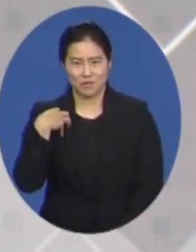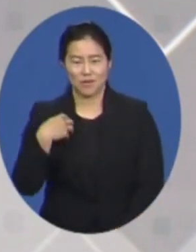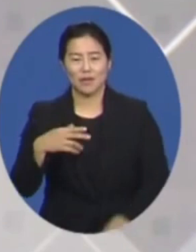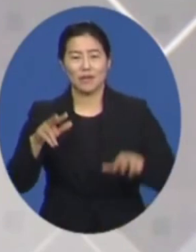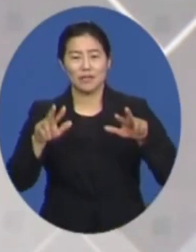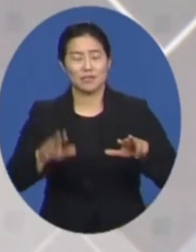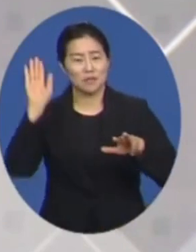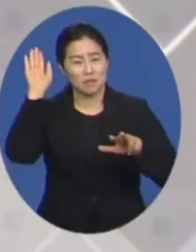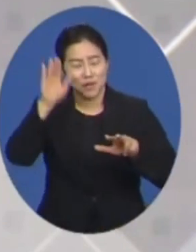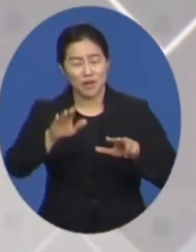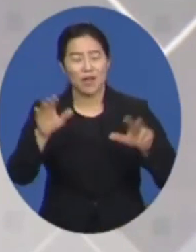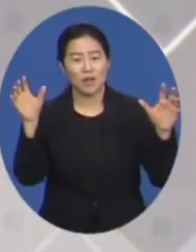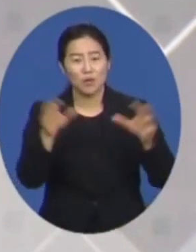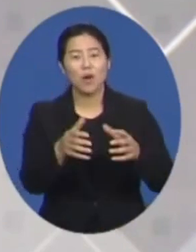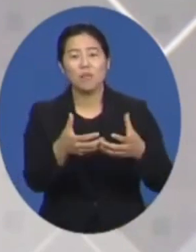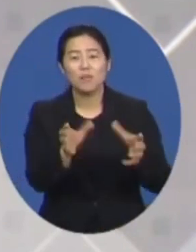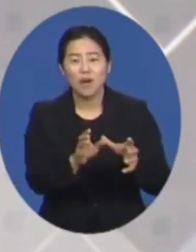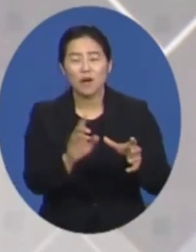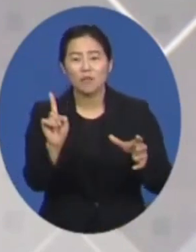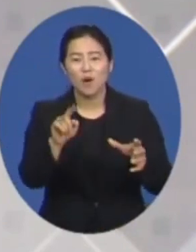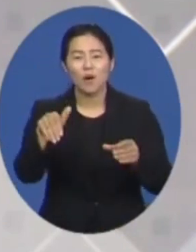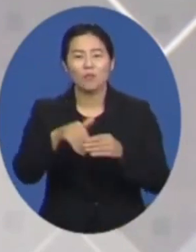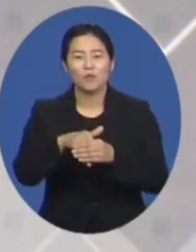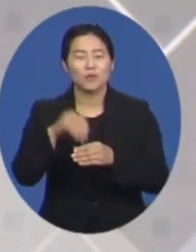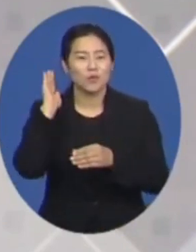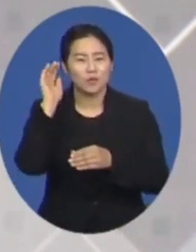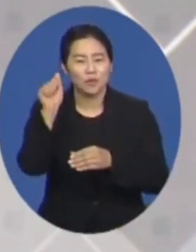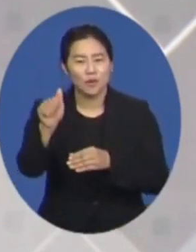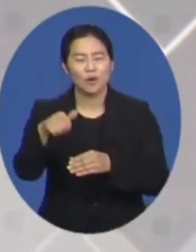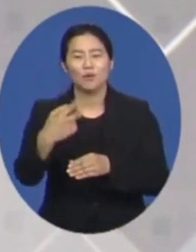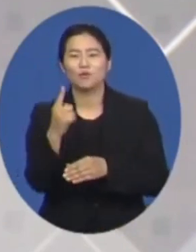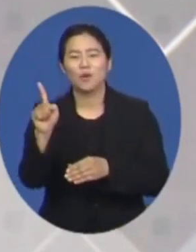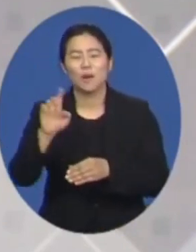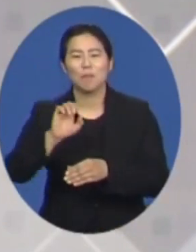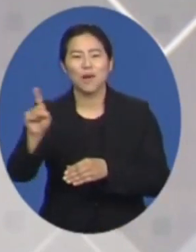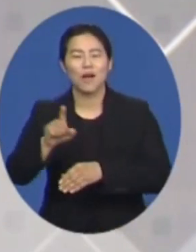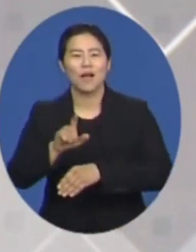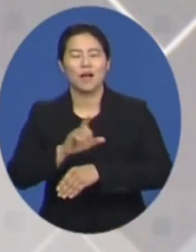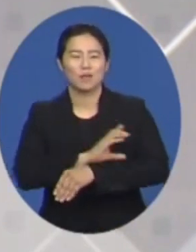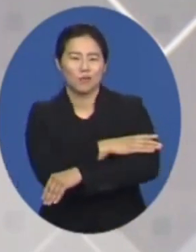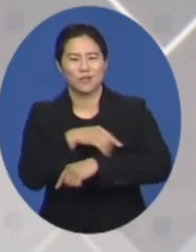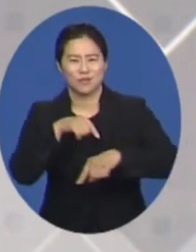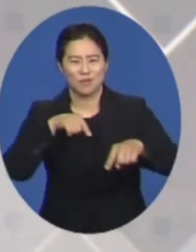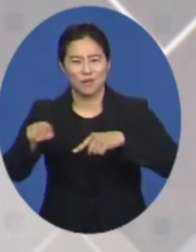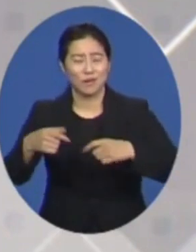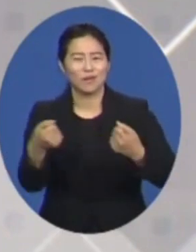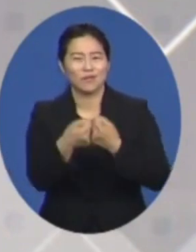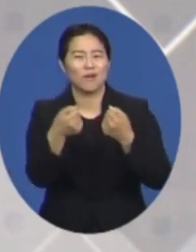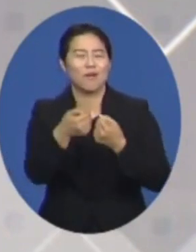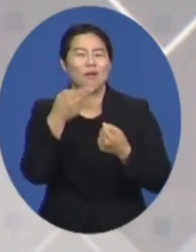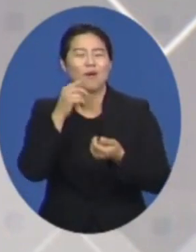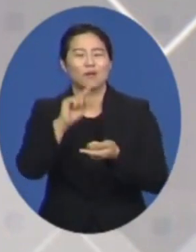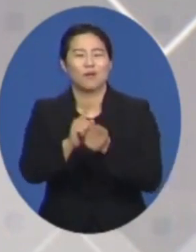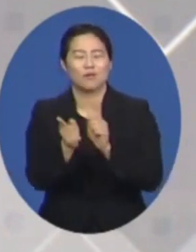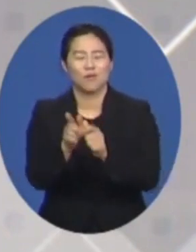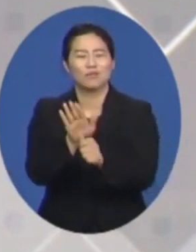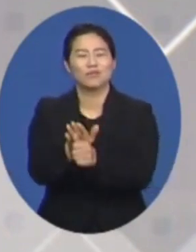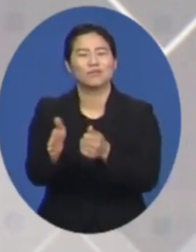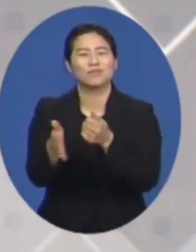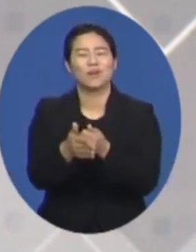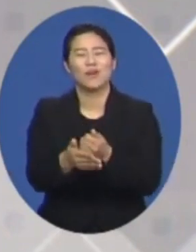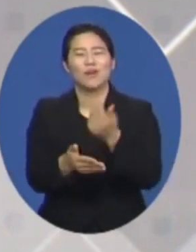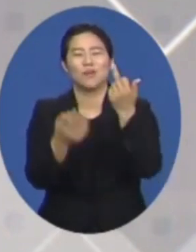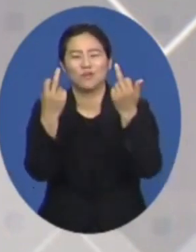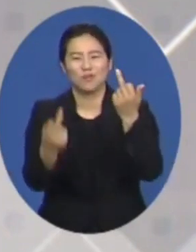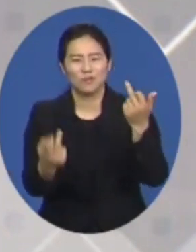미래 통합 따는 문제 의 좌파 독재적 구가 밥 맞서 싸우지 않고 서로 윈윈하는 평통